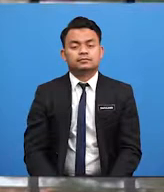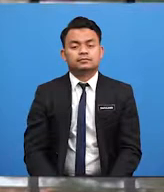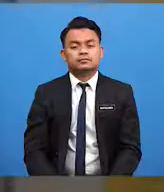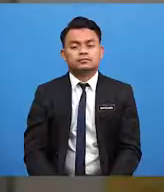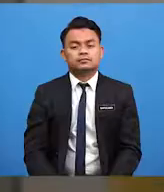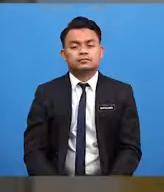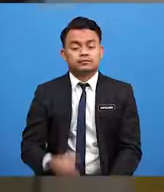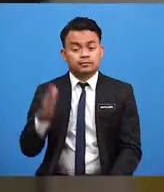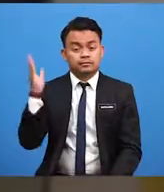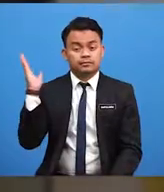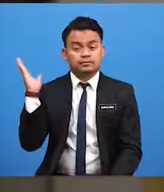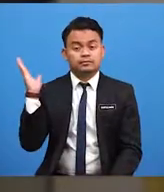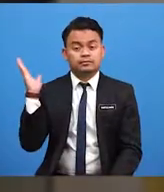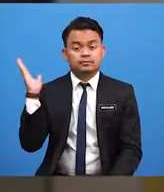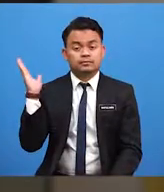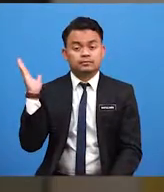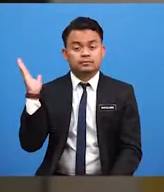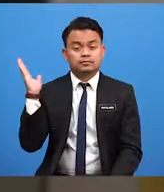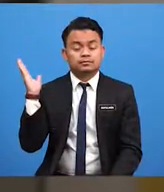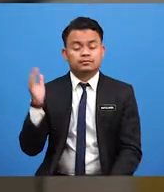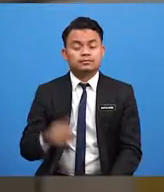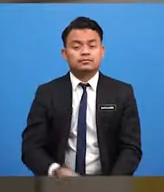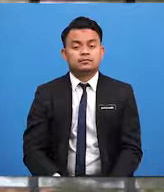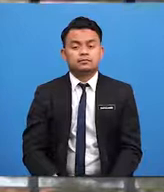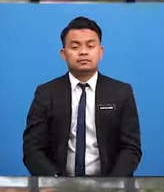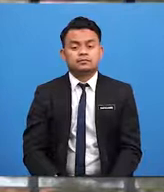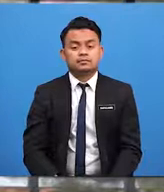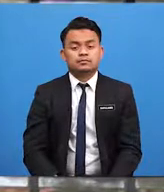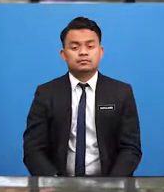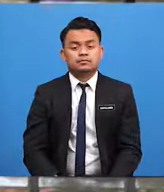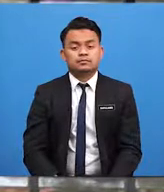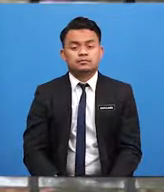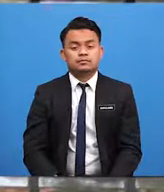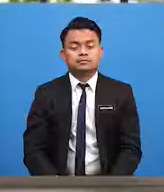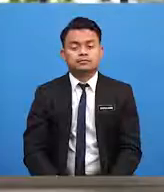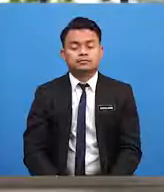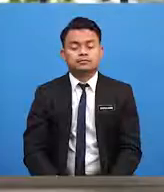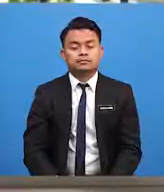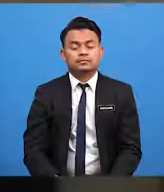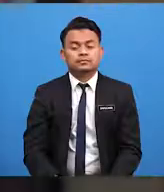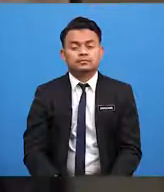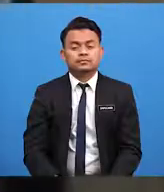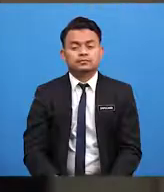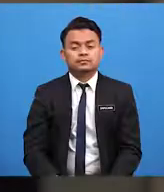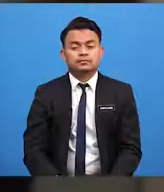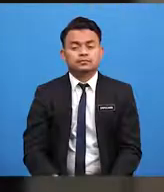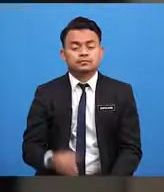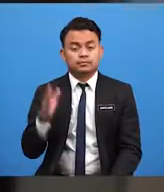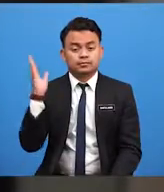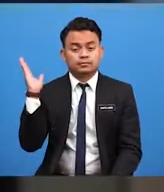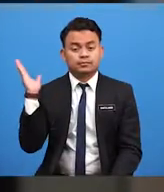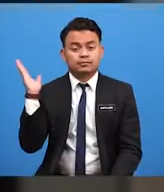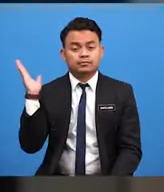Chinoa untuk menapis stok ayam supaya bersih dan berkualiti. Penapis